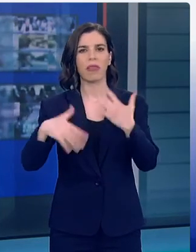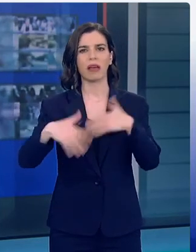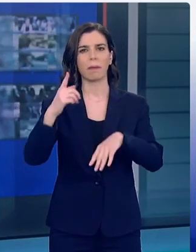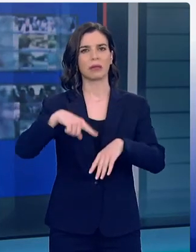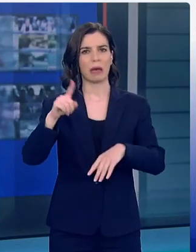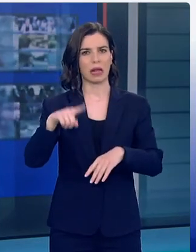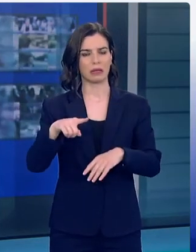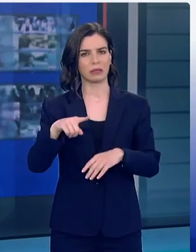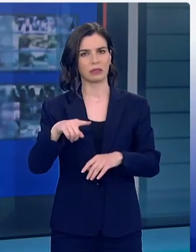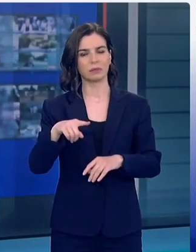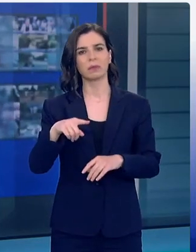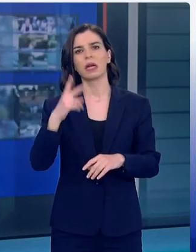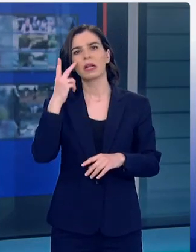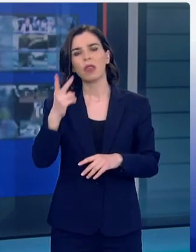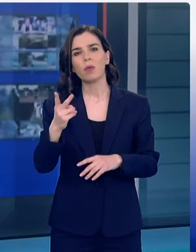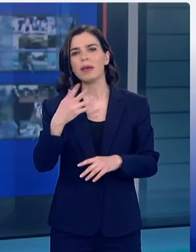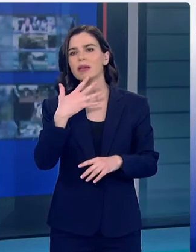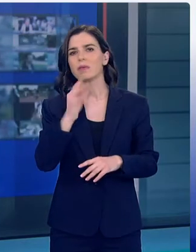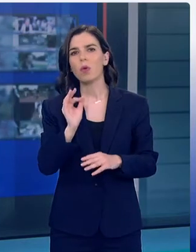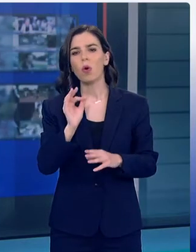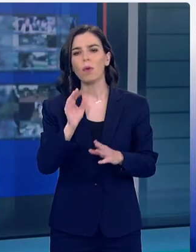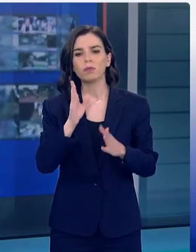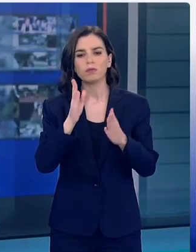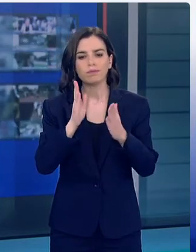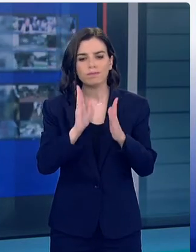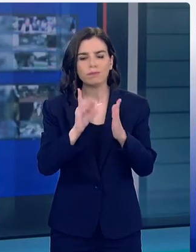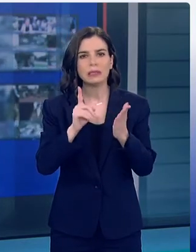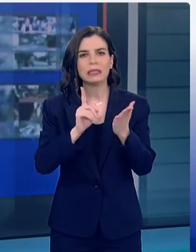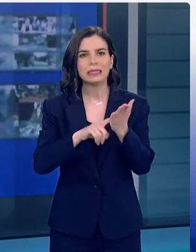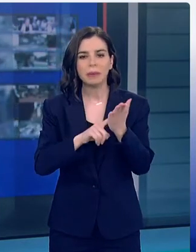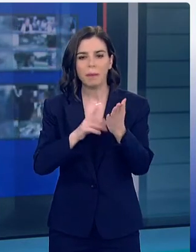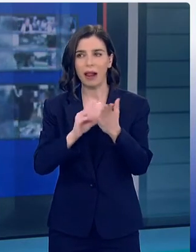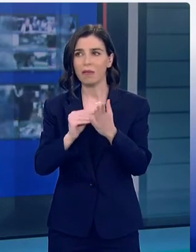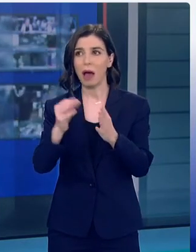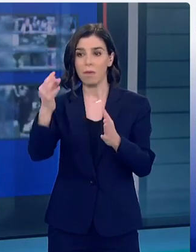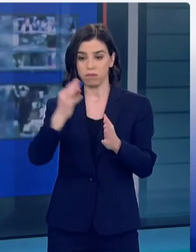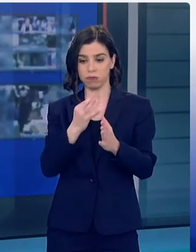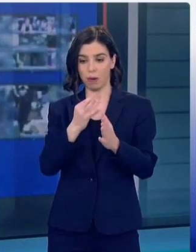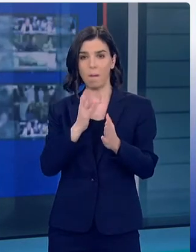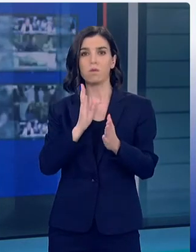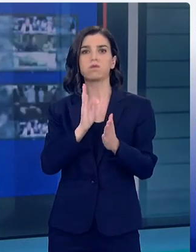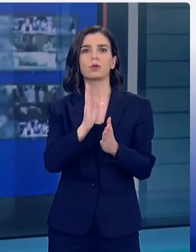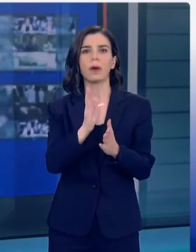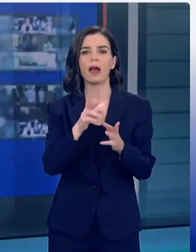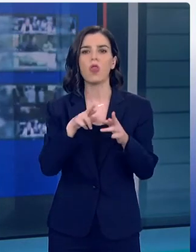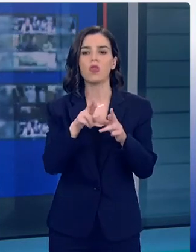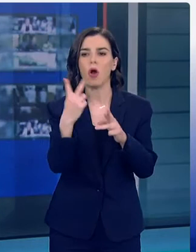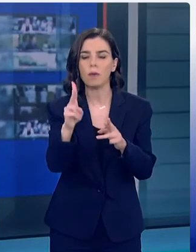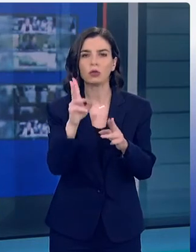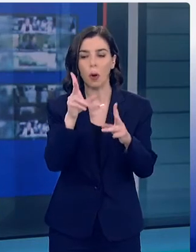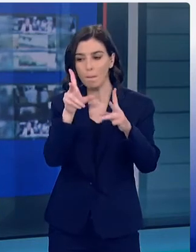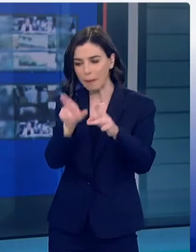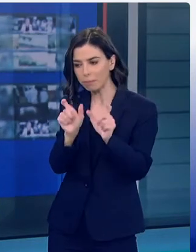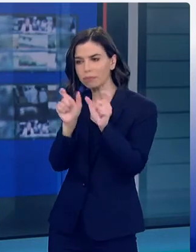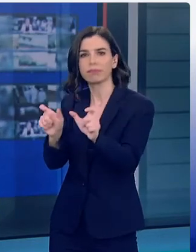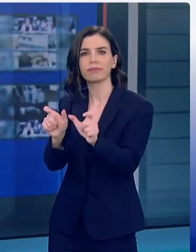Και να δούμε ακριβώς ποιο είναι το καθοριστικό μονοπάτι του ιού, το οποίο πρέπει να διακόψουμε για να μην φτάνουν οι άνθρωποι σε αυτή τη σοβαρή μορφή, σε συνεργασία βέβαια με